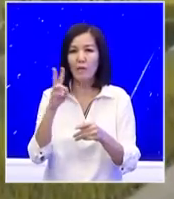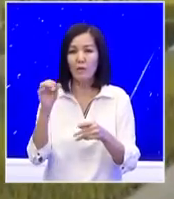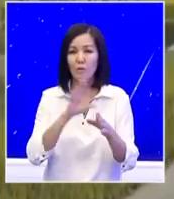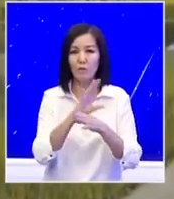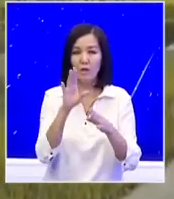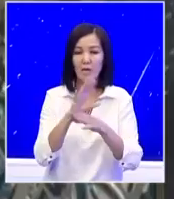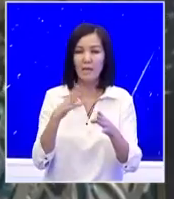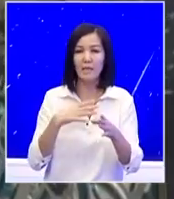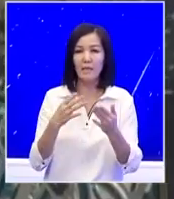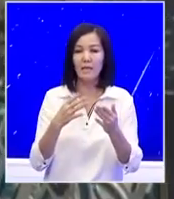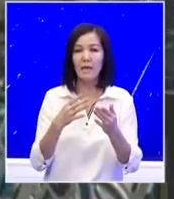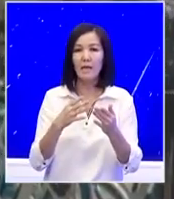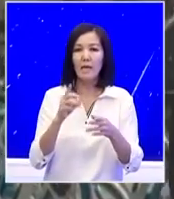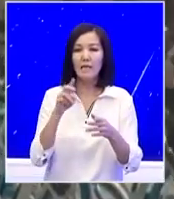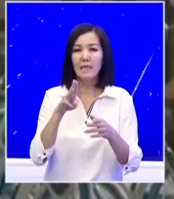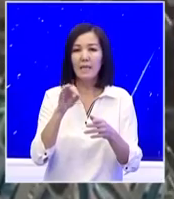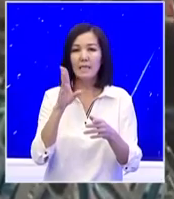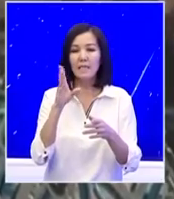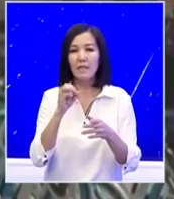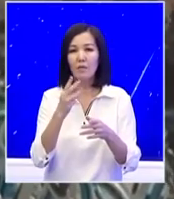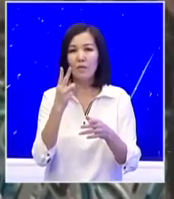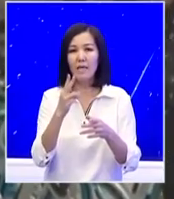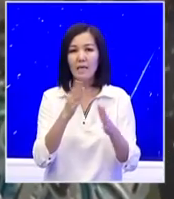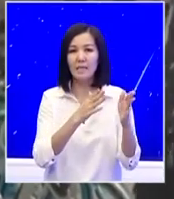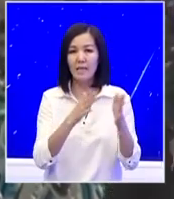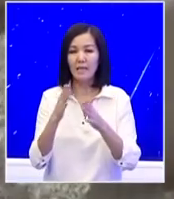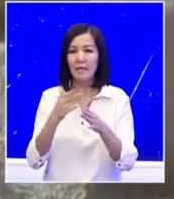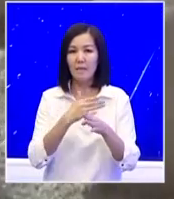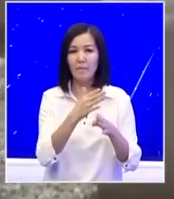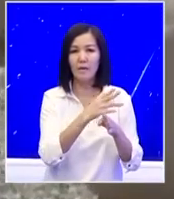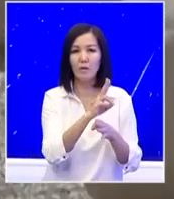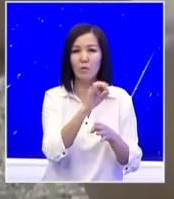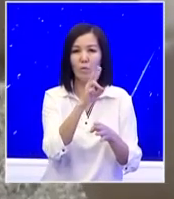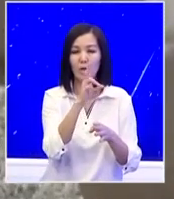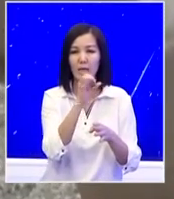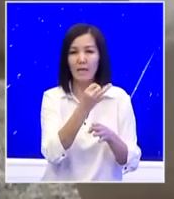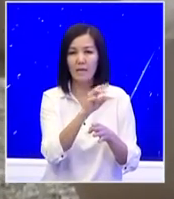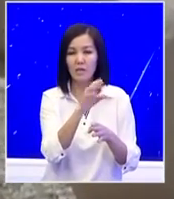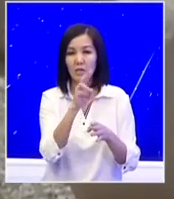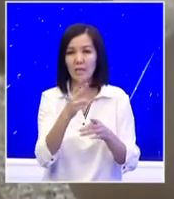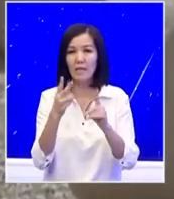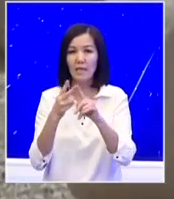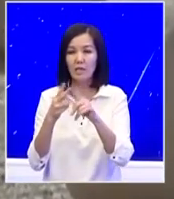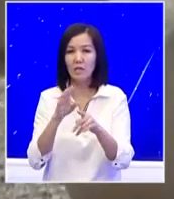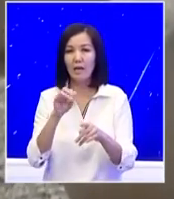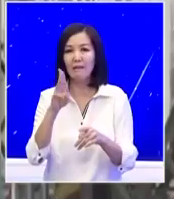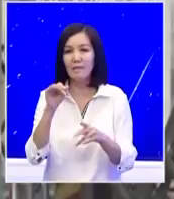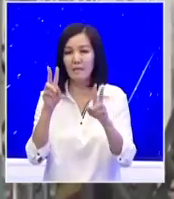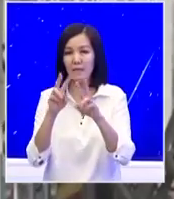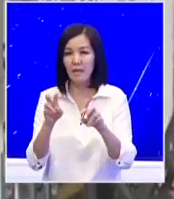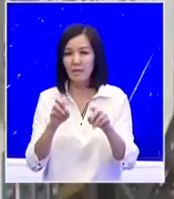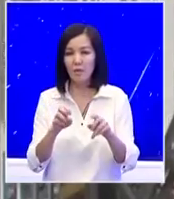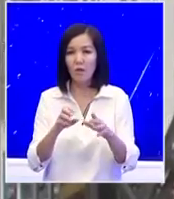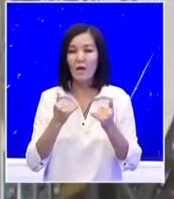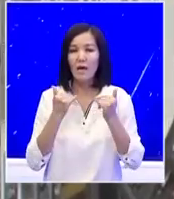данамен шығарылады. Айта кетсек, тестілеу реагенттері екі санатқа бөлінген: бірі нуклеин қышқылдарын, екіншісі антиденелерді анықтауға